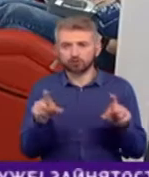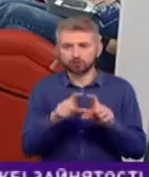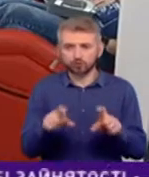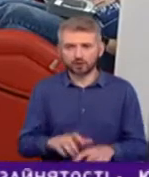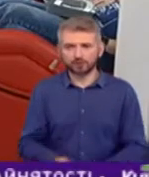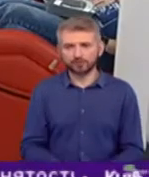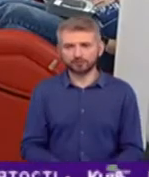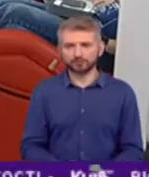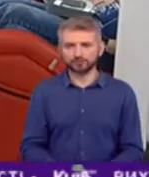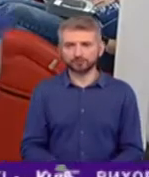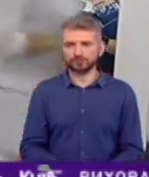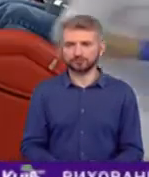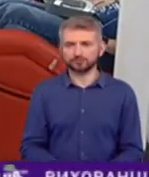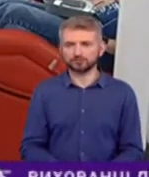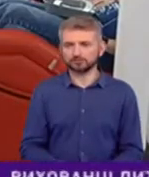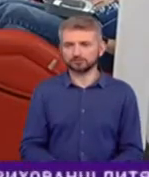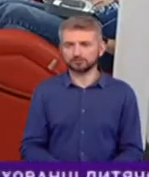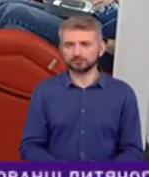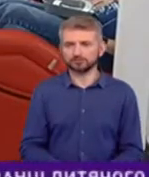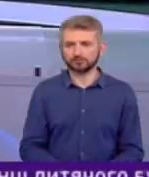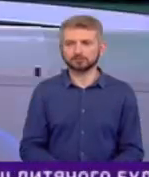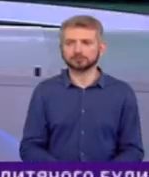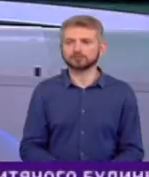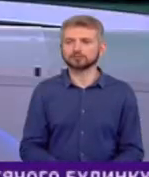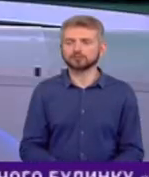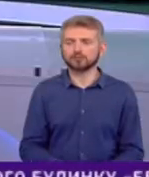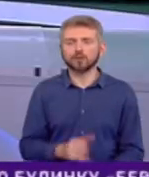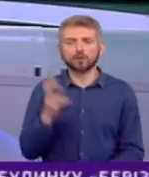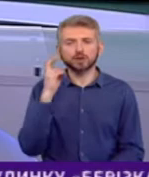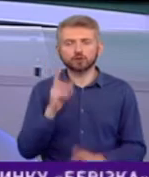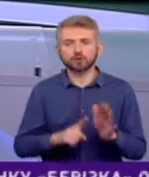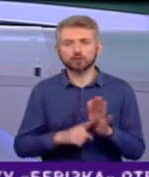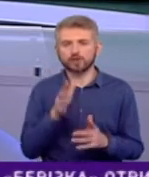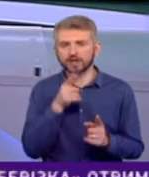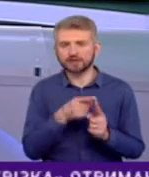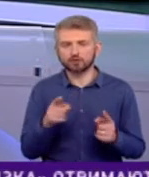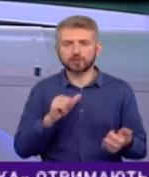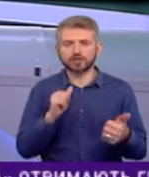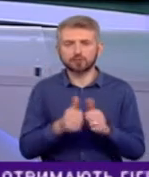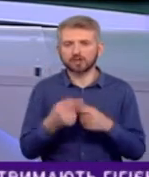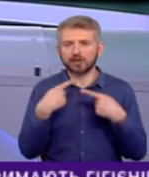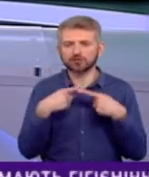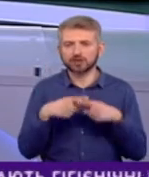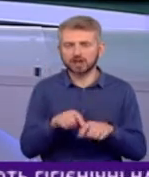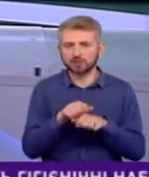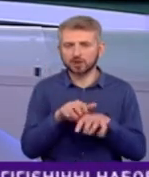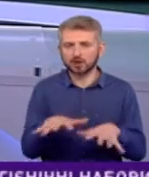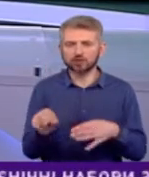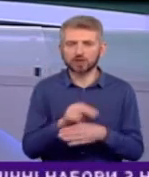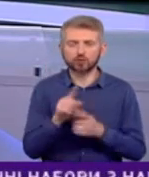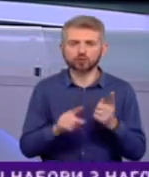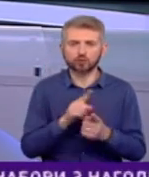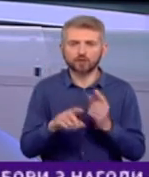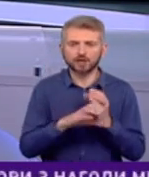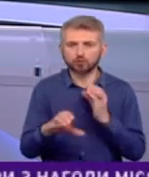Вадим Ярошенко, Дмитро Кокотов, телеканал Київ. У столиці розпочався сезон заміни інженерних мереж. Реконструювати